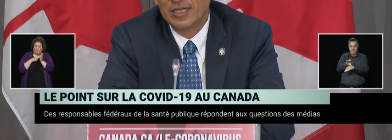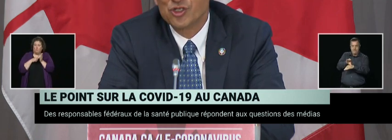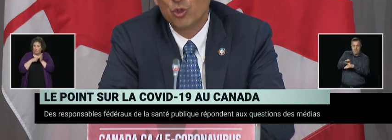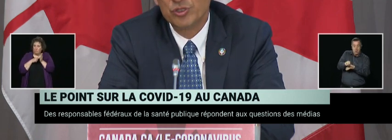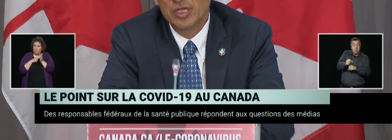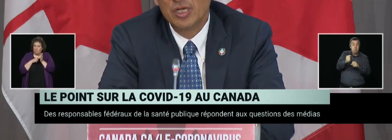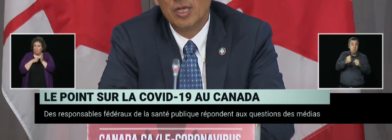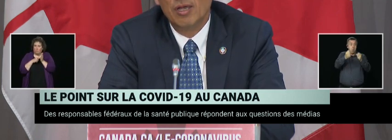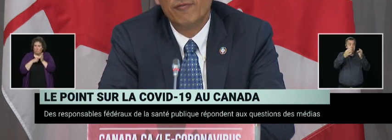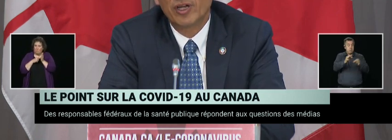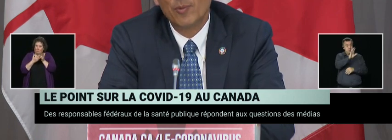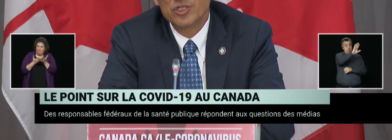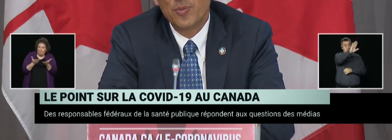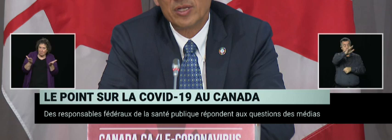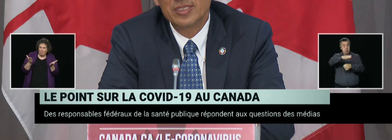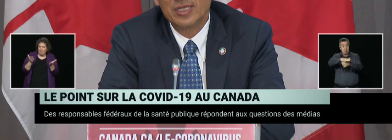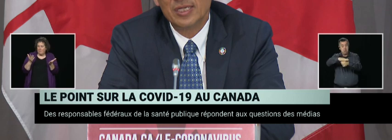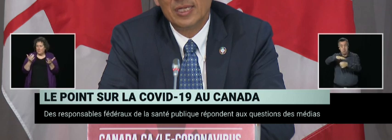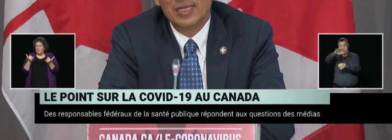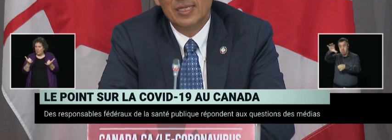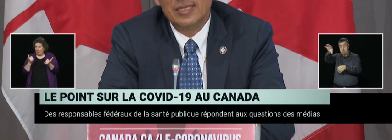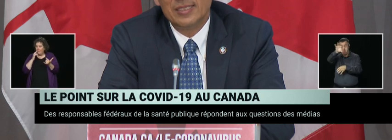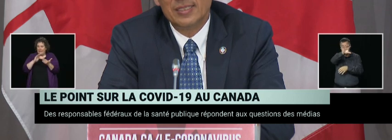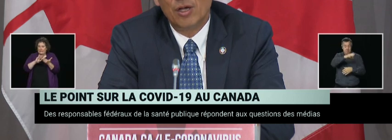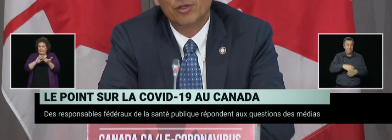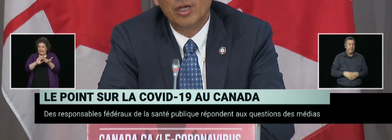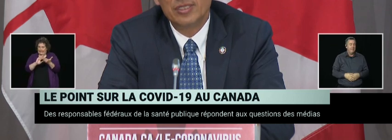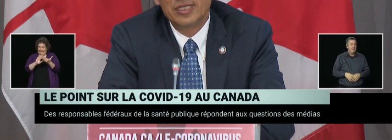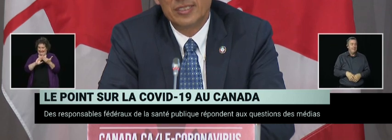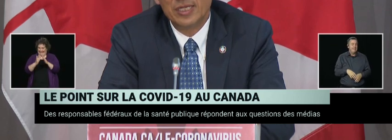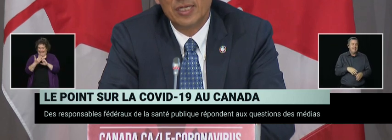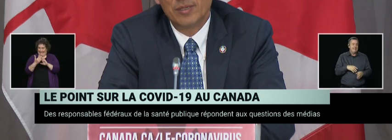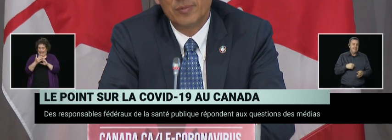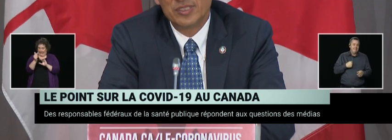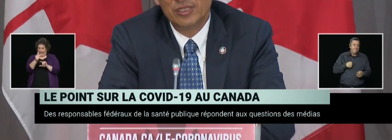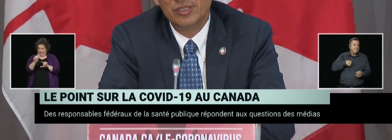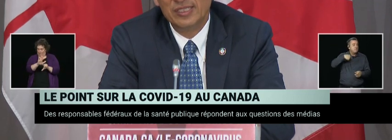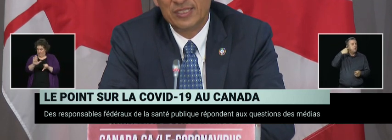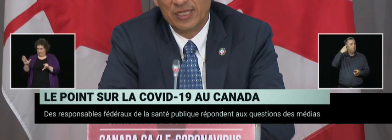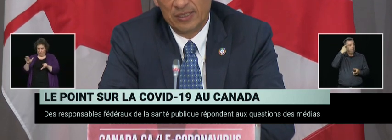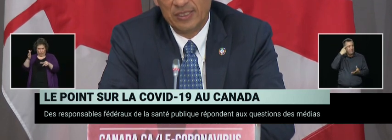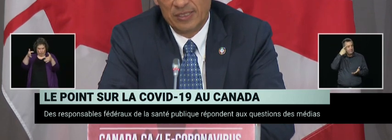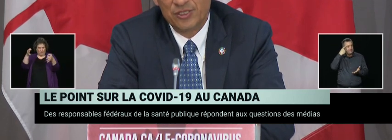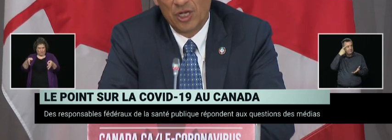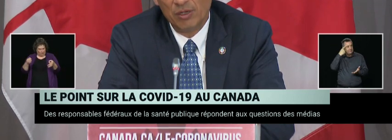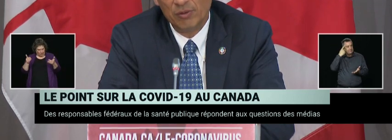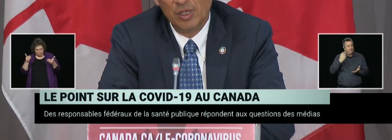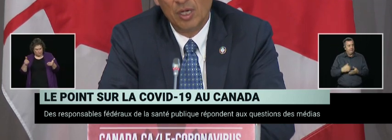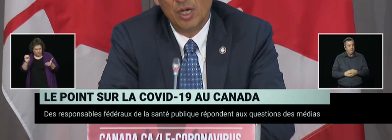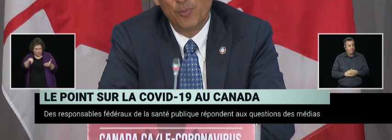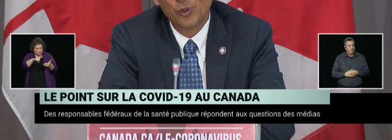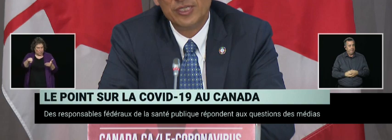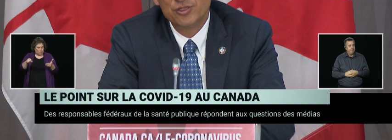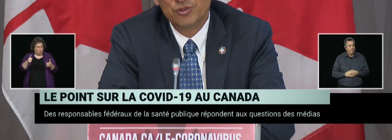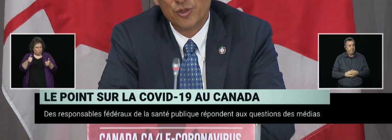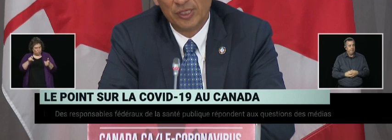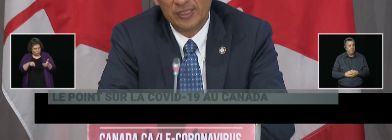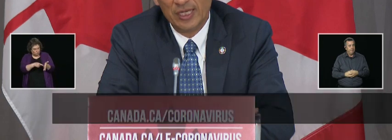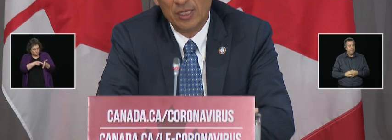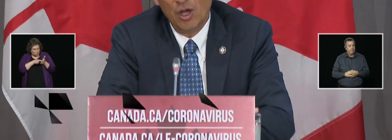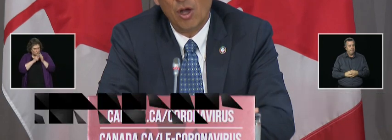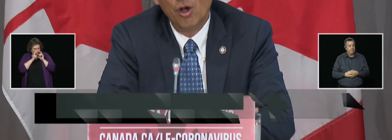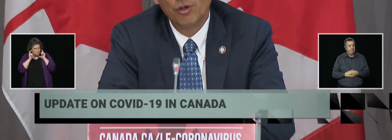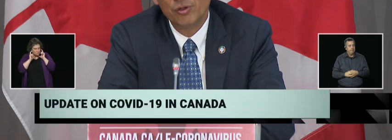c'est quelque chose, vraiment, je pense que que c'est une décision pour les